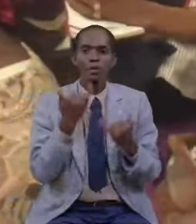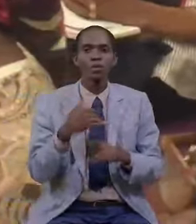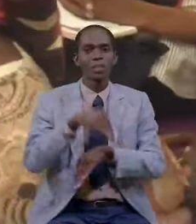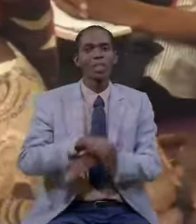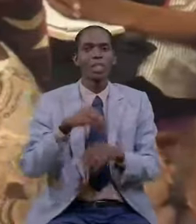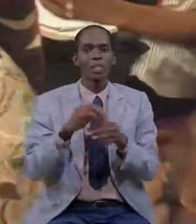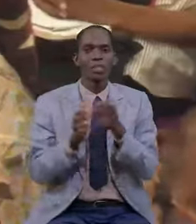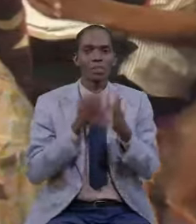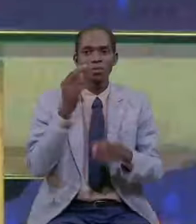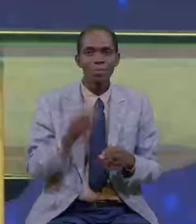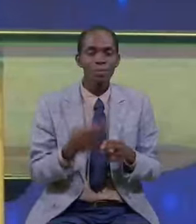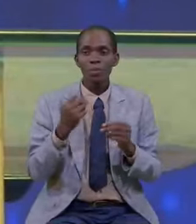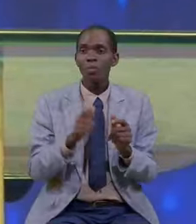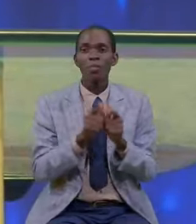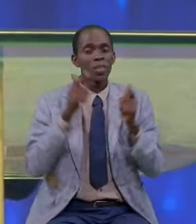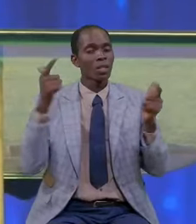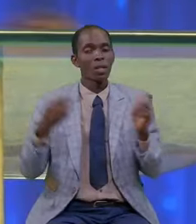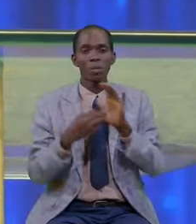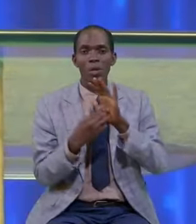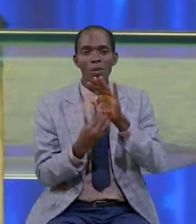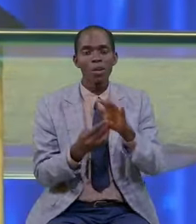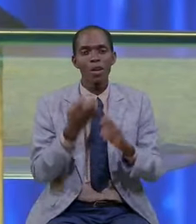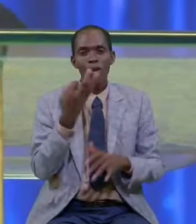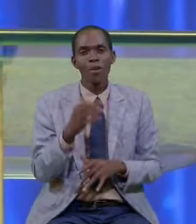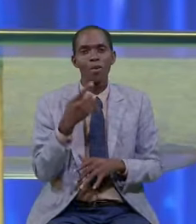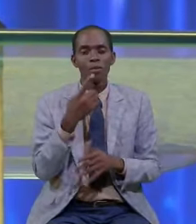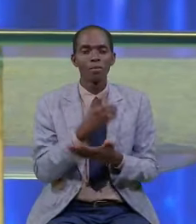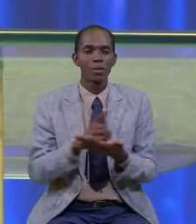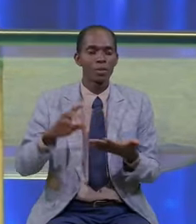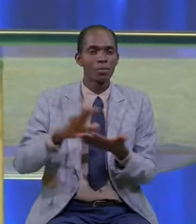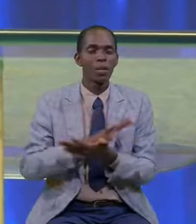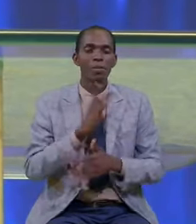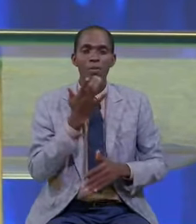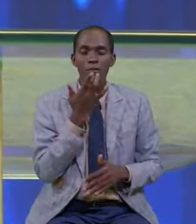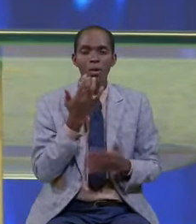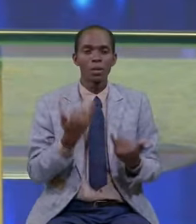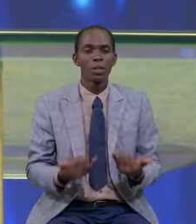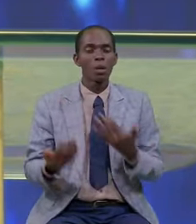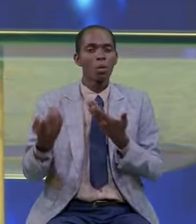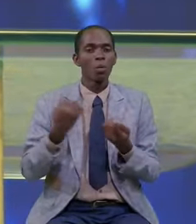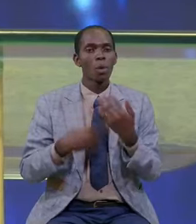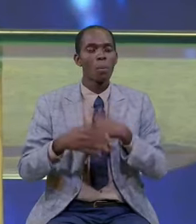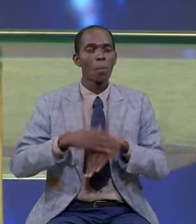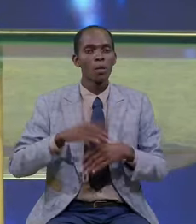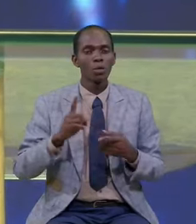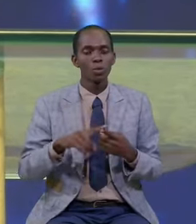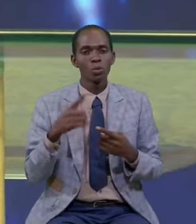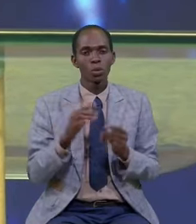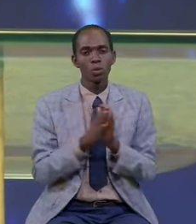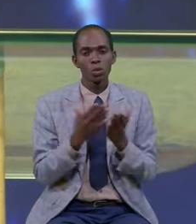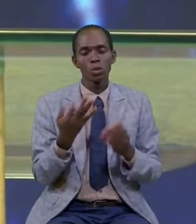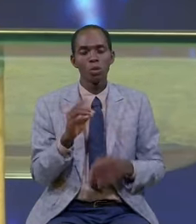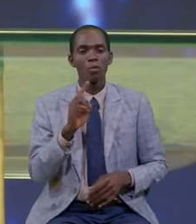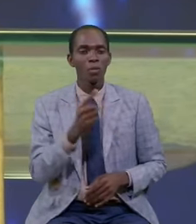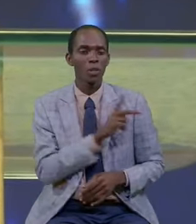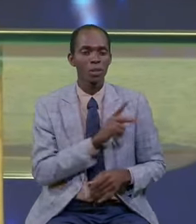Jésus-Christ. Les manifestations remarquables de la faveur divine. Nous retournons à 1er Roi